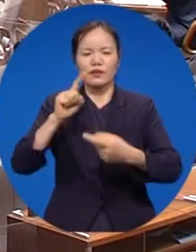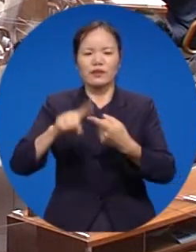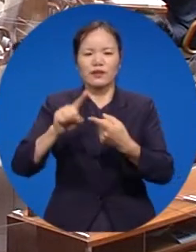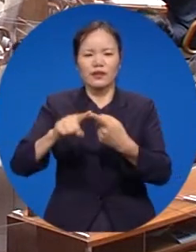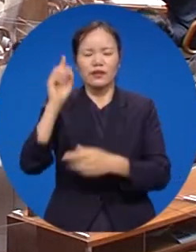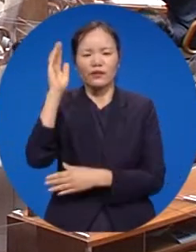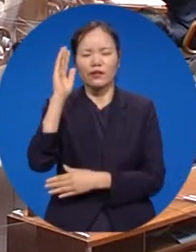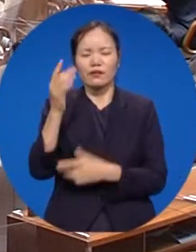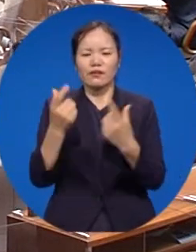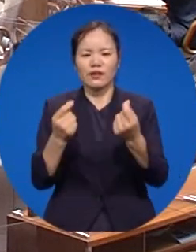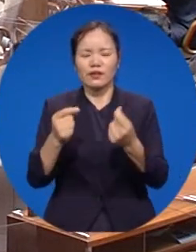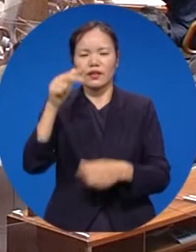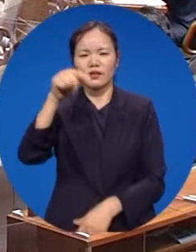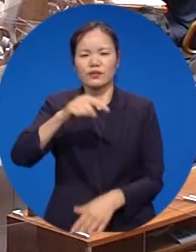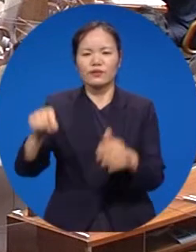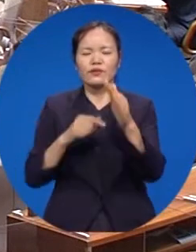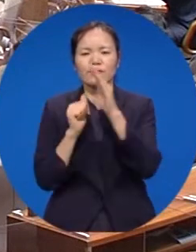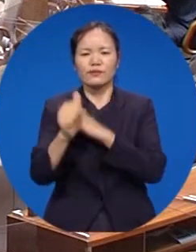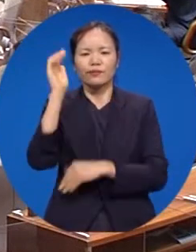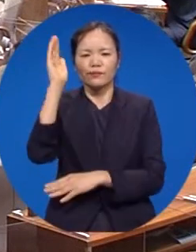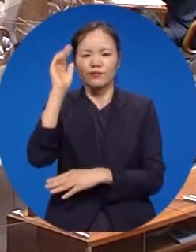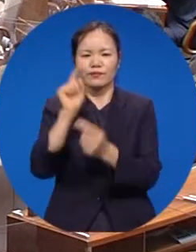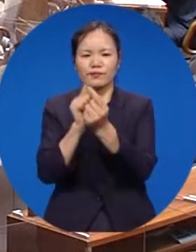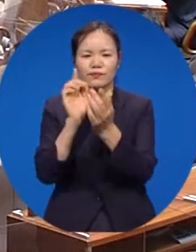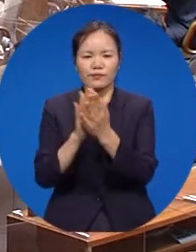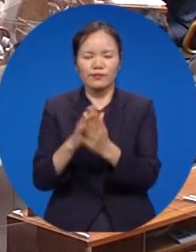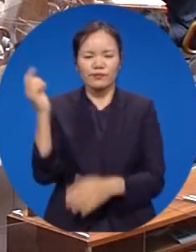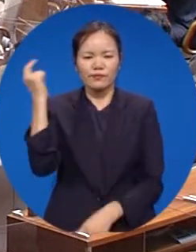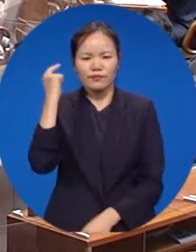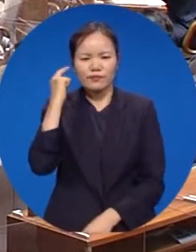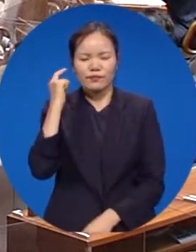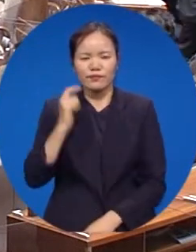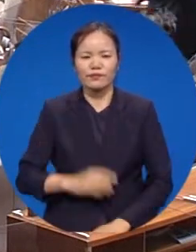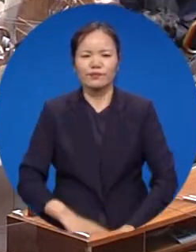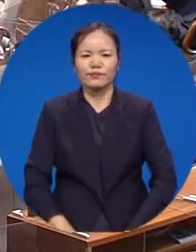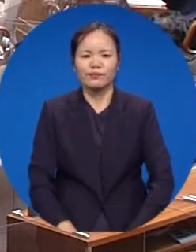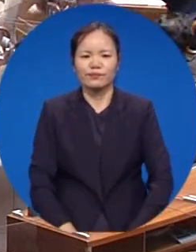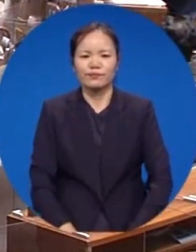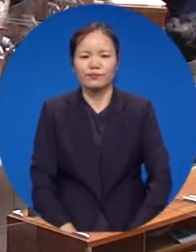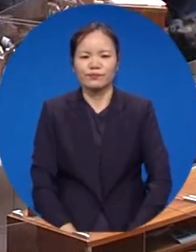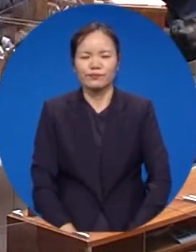전망됩니다. 그러면 주 원내대표 연설 직접 들어보도록 하겠습니다.